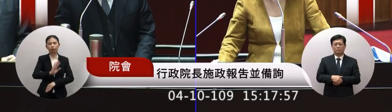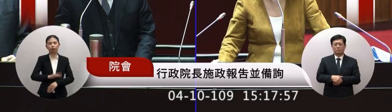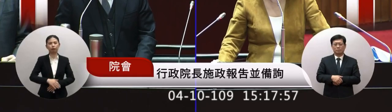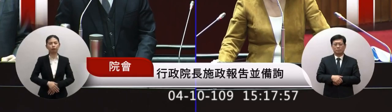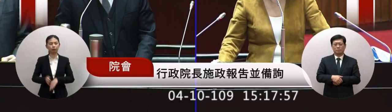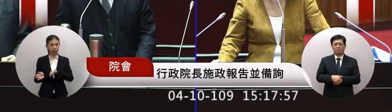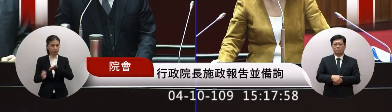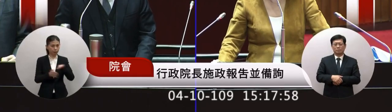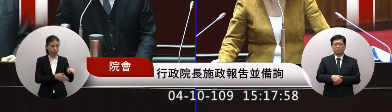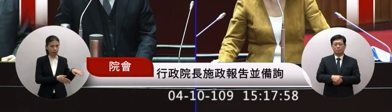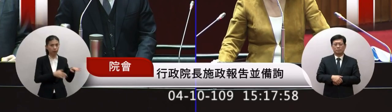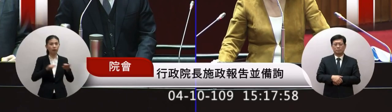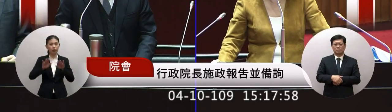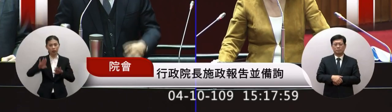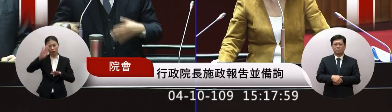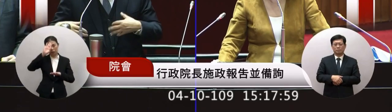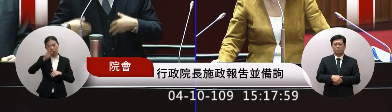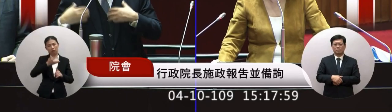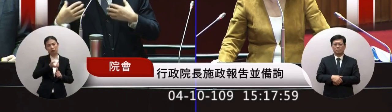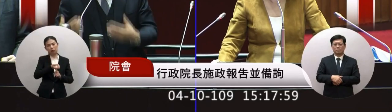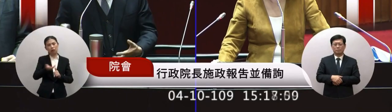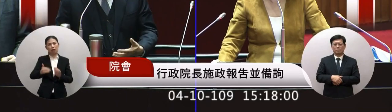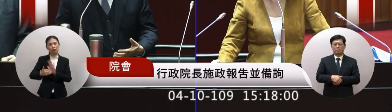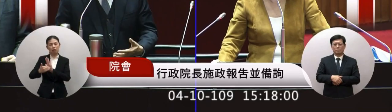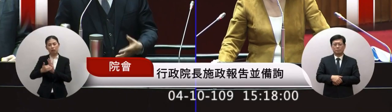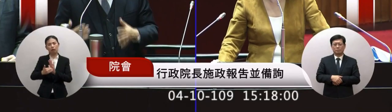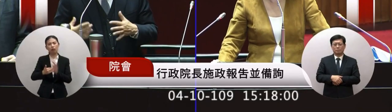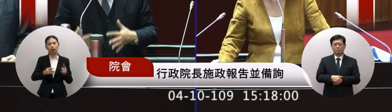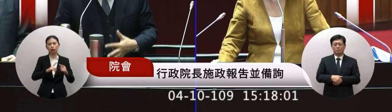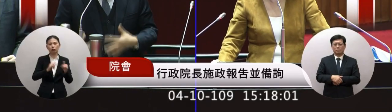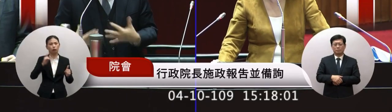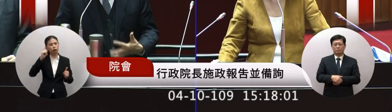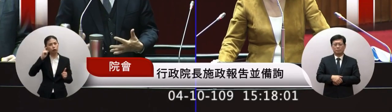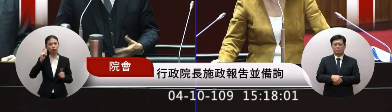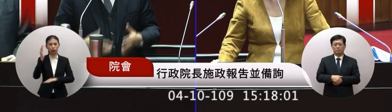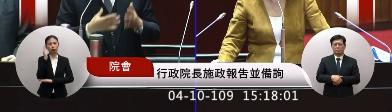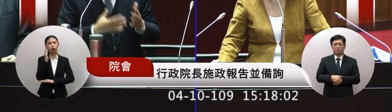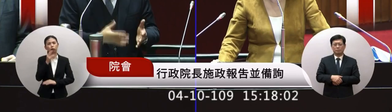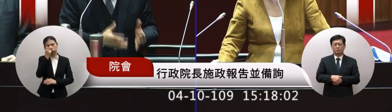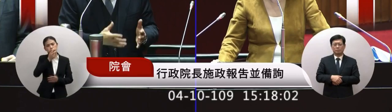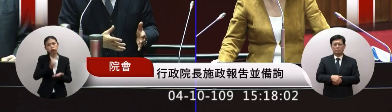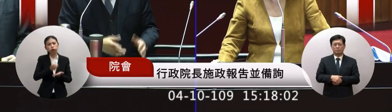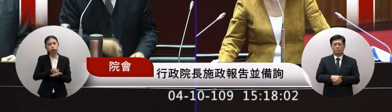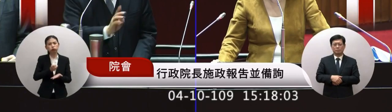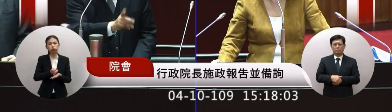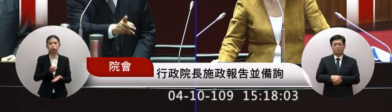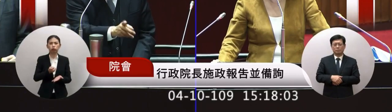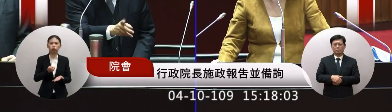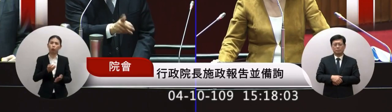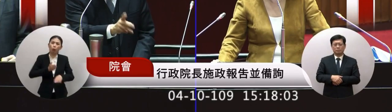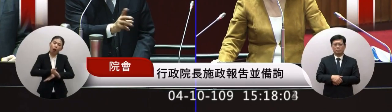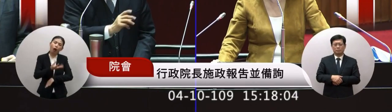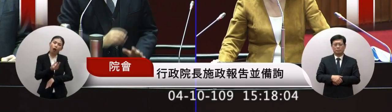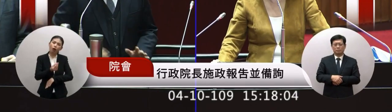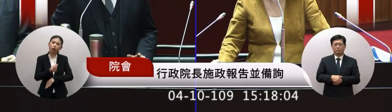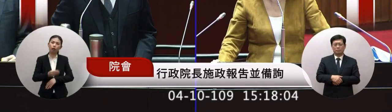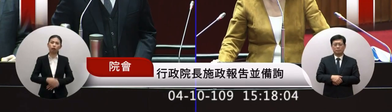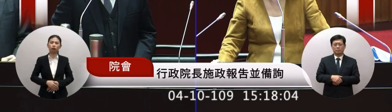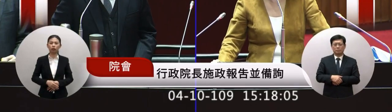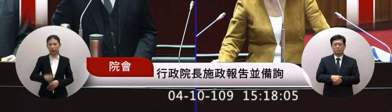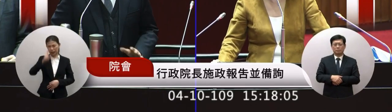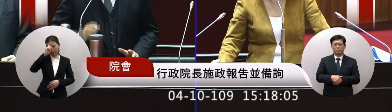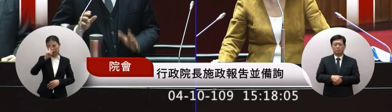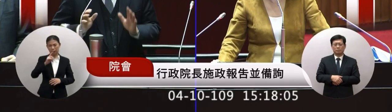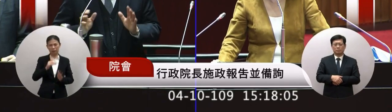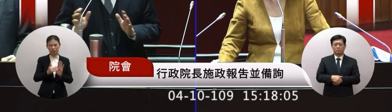为上，并没有民众说我们做得超过。那总是民众很希望政府千万不要有破